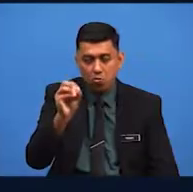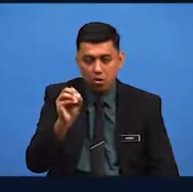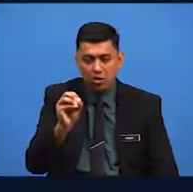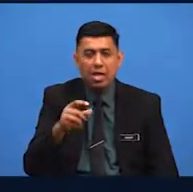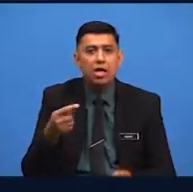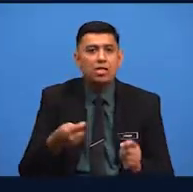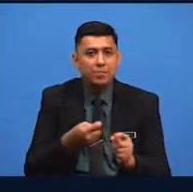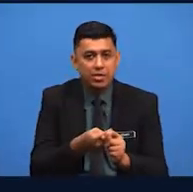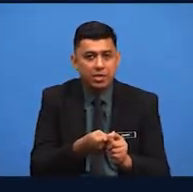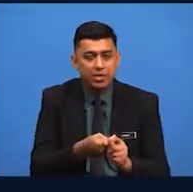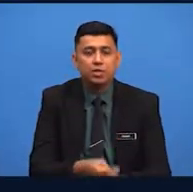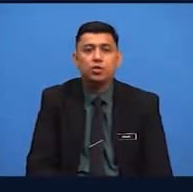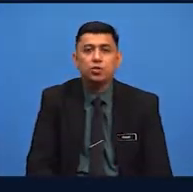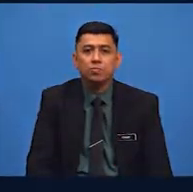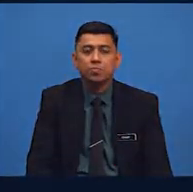berikut.